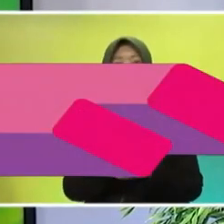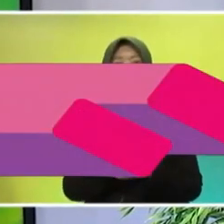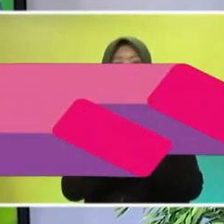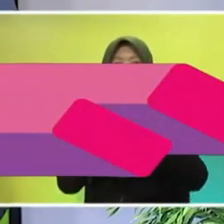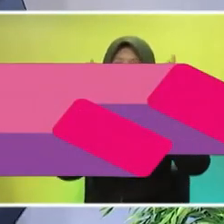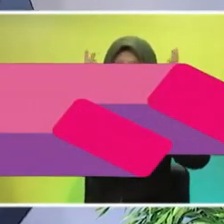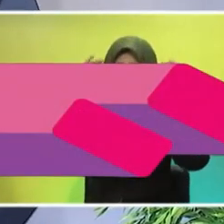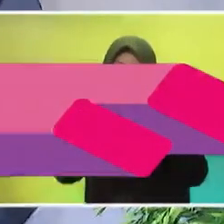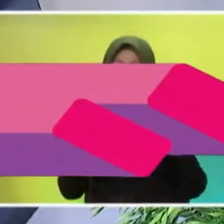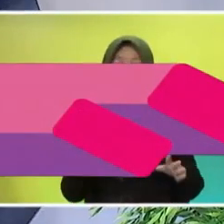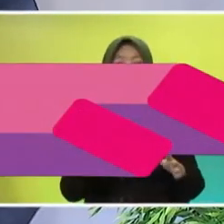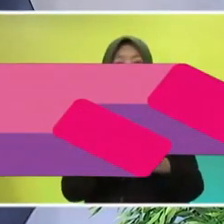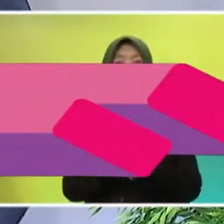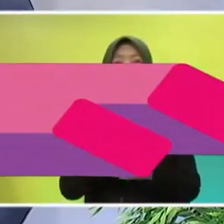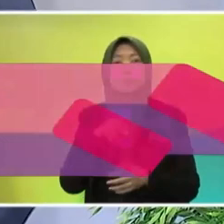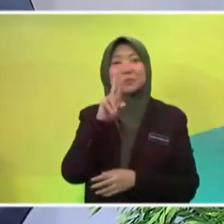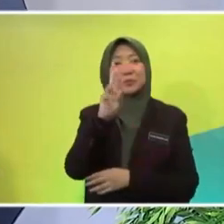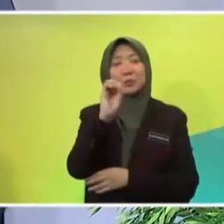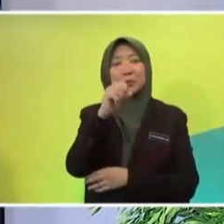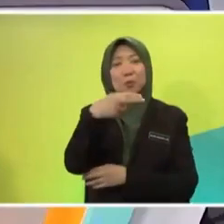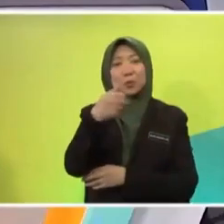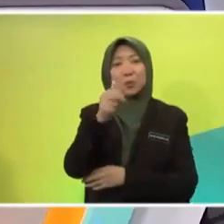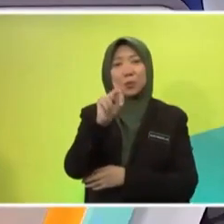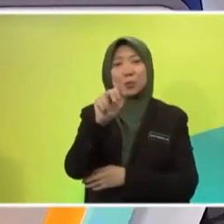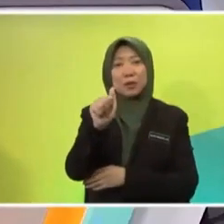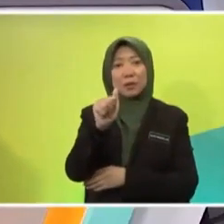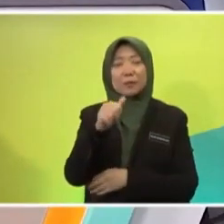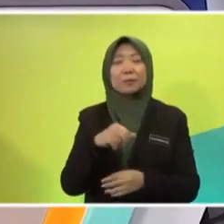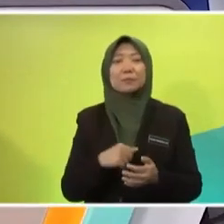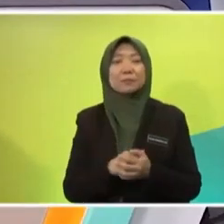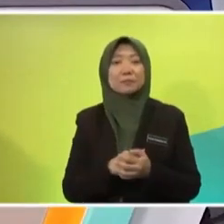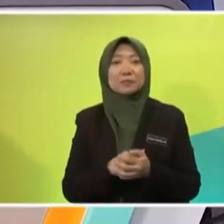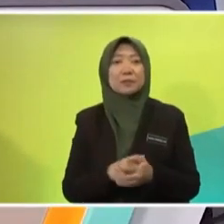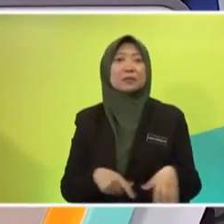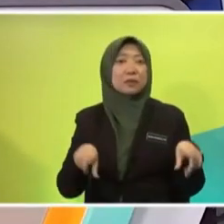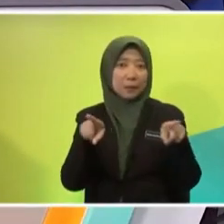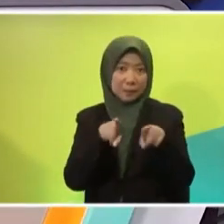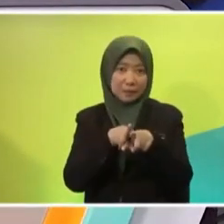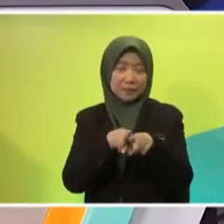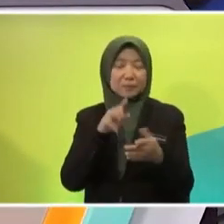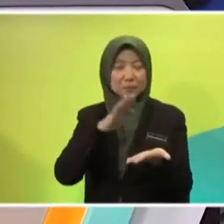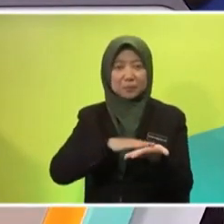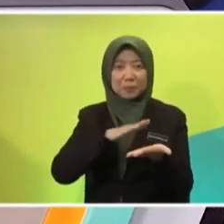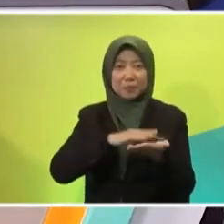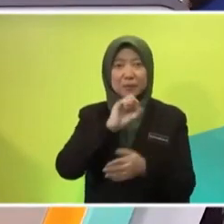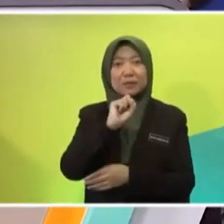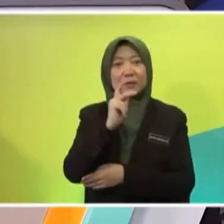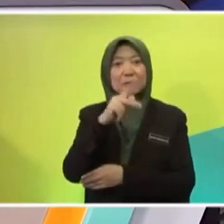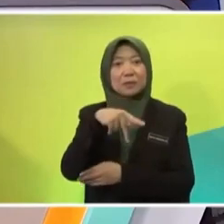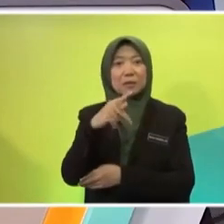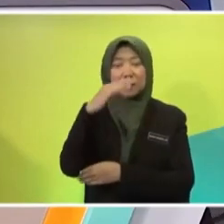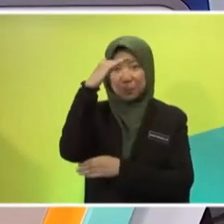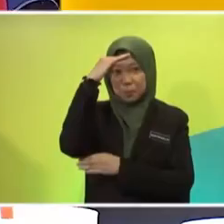Ini dia Cikgu Rohana Zawawi, Guru Prasekolah Sekolah Kebangsaan Pendidikan Khas Muar Johor. Terima